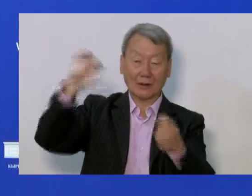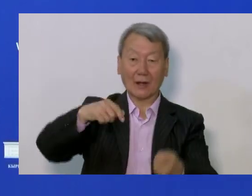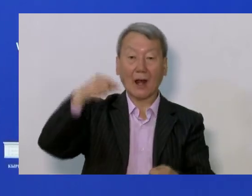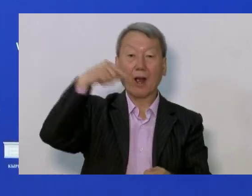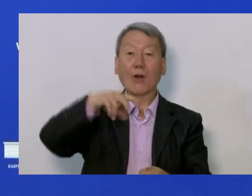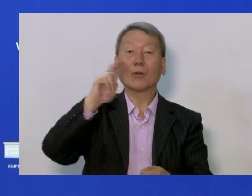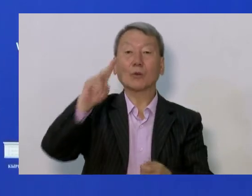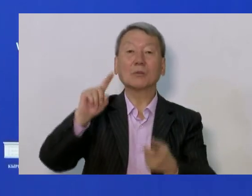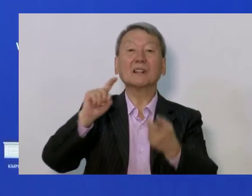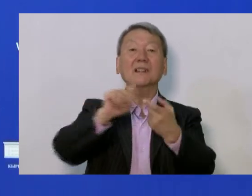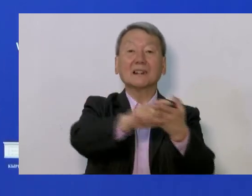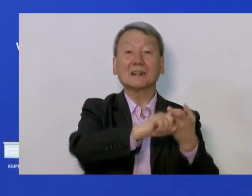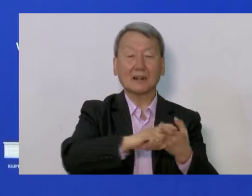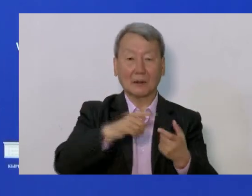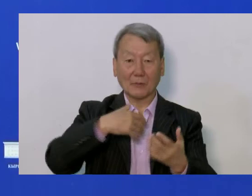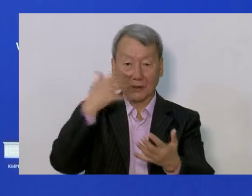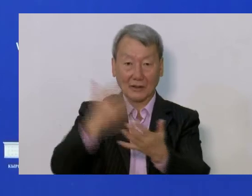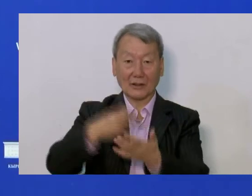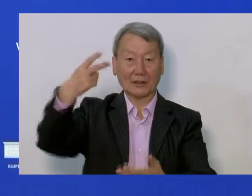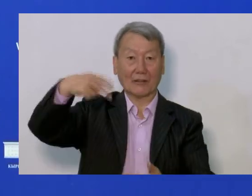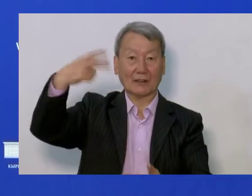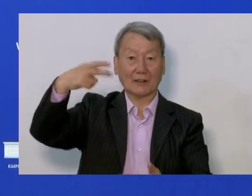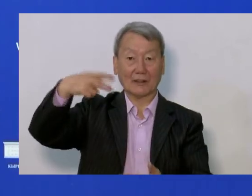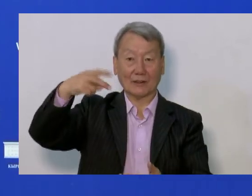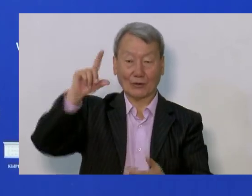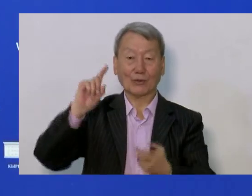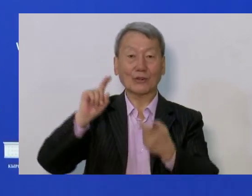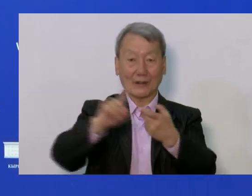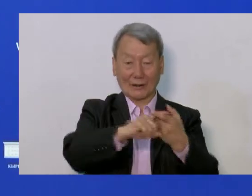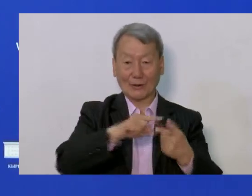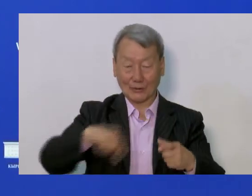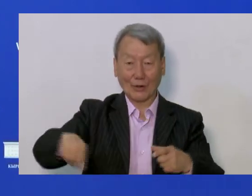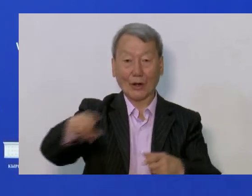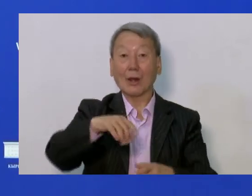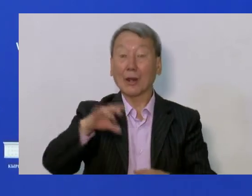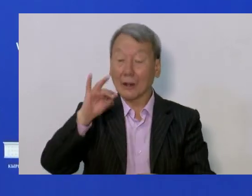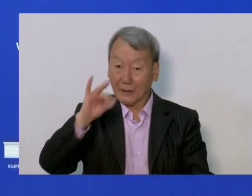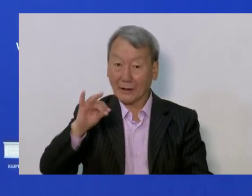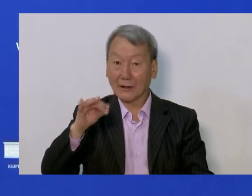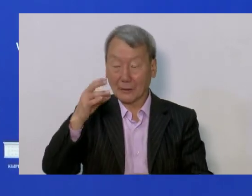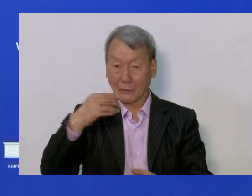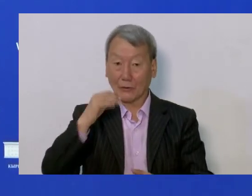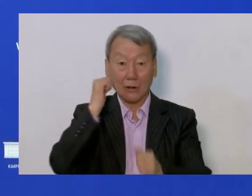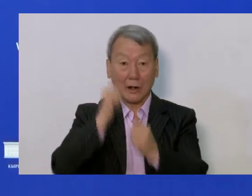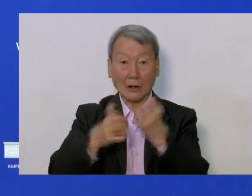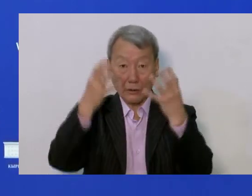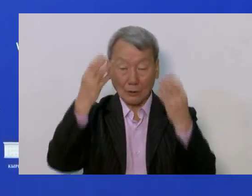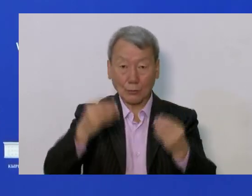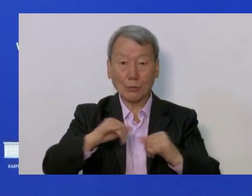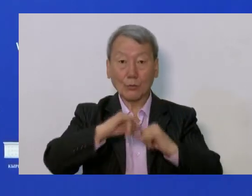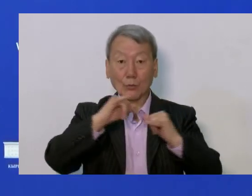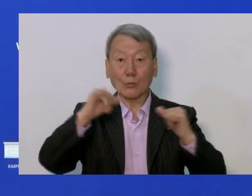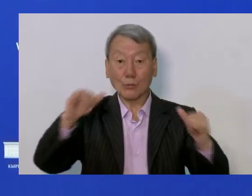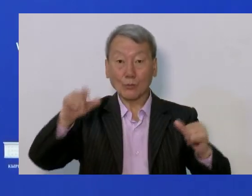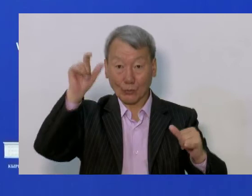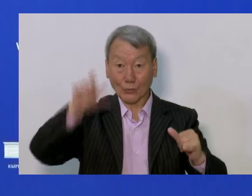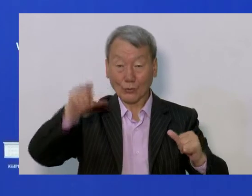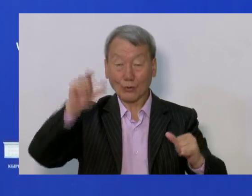числа контактных лиц мы нашли 20 случаев. В то же время с каждым днем увеличивается